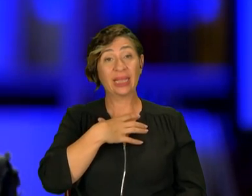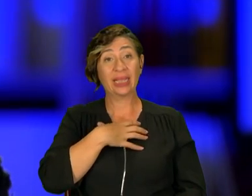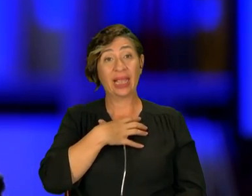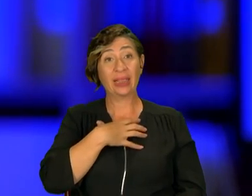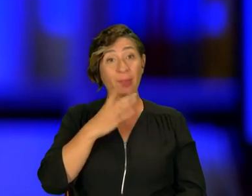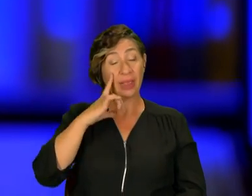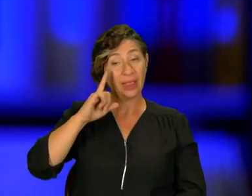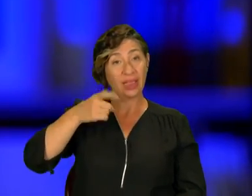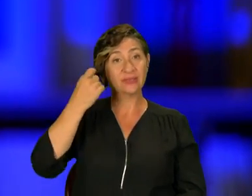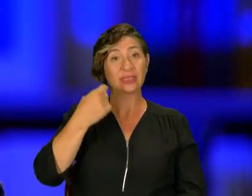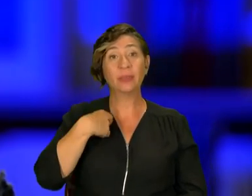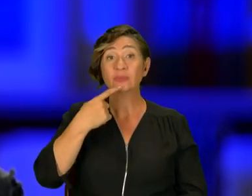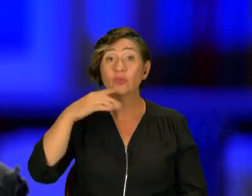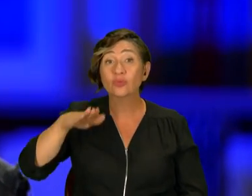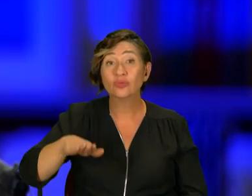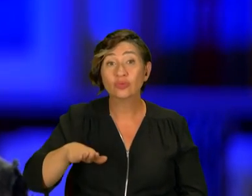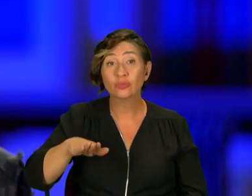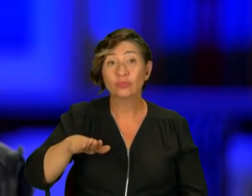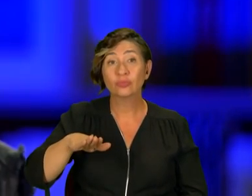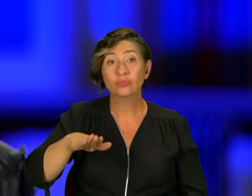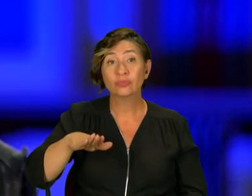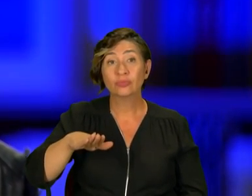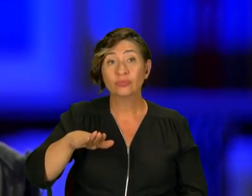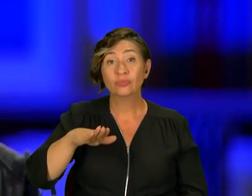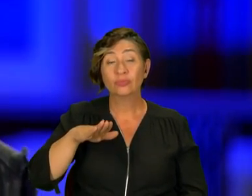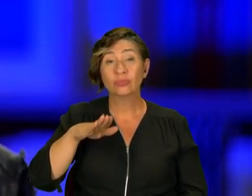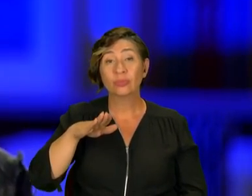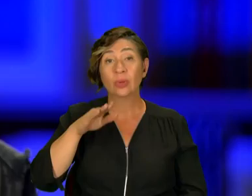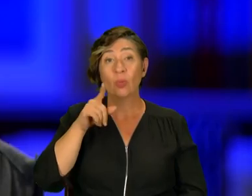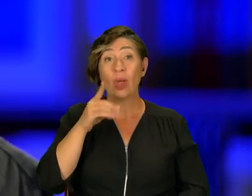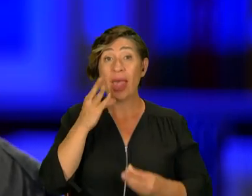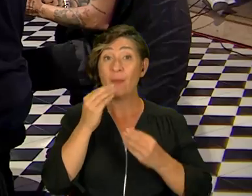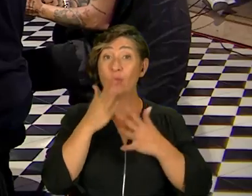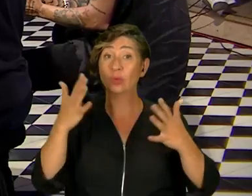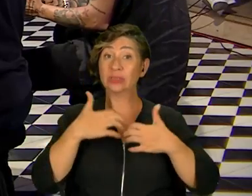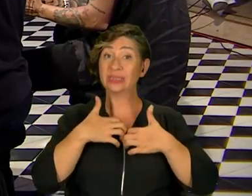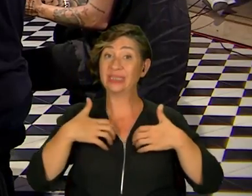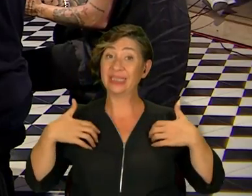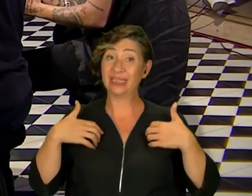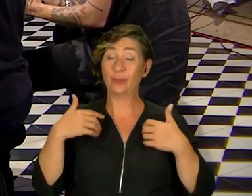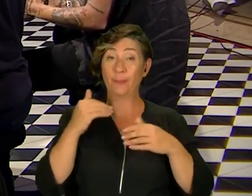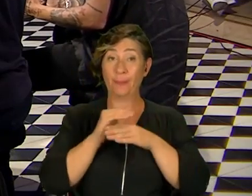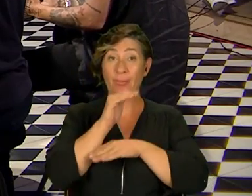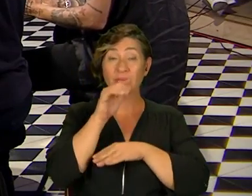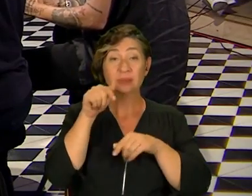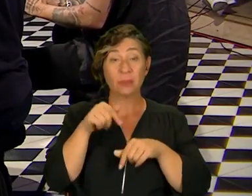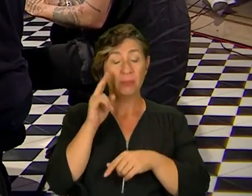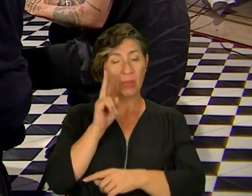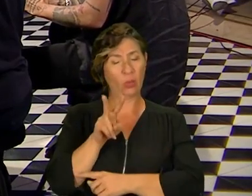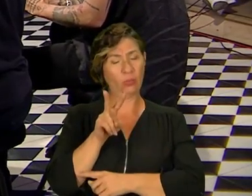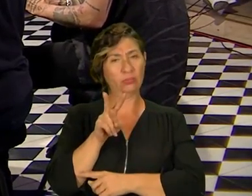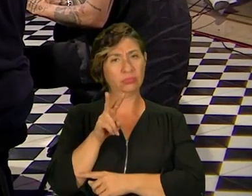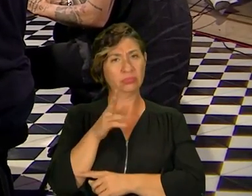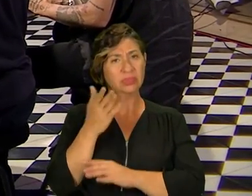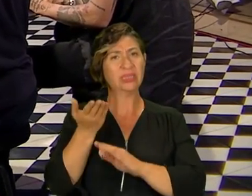kendimi keşfettiğimde ben çok küçüktüm. Ve bu en büyük cesaretimdi benim hayatta. Şimdi de baktığım zaman